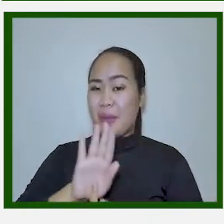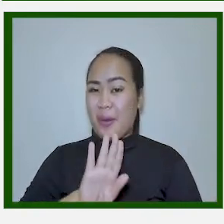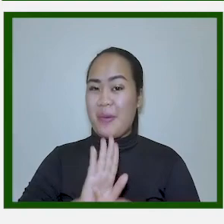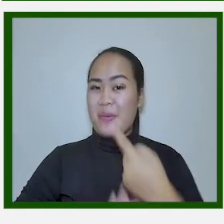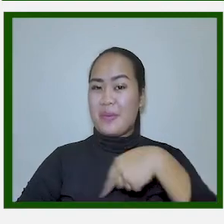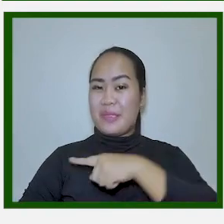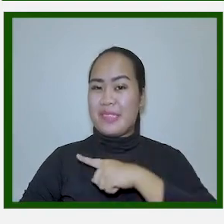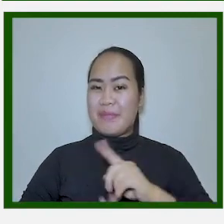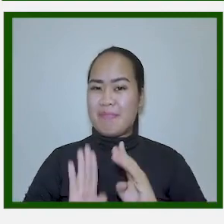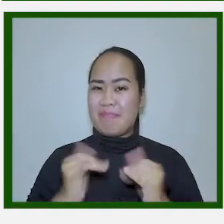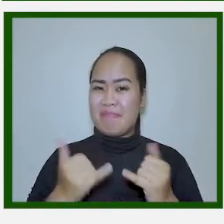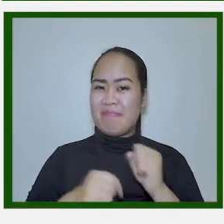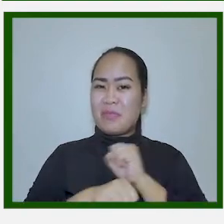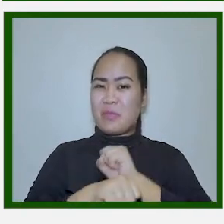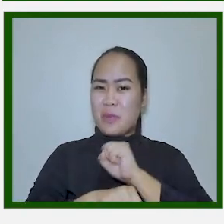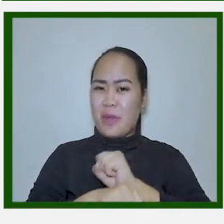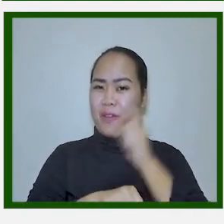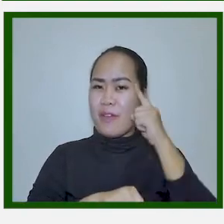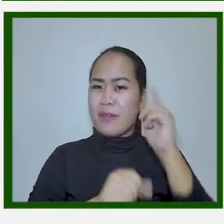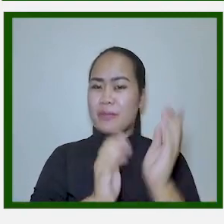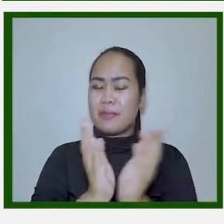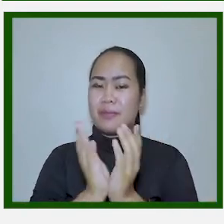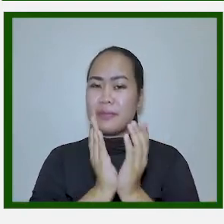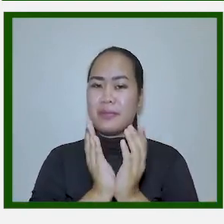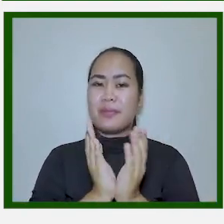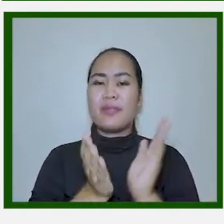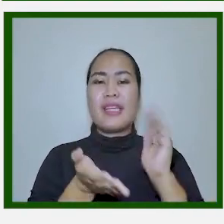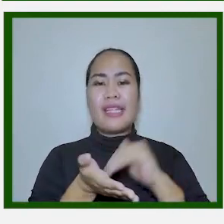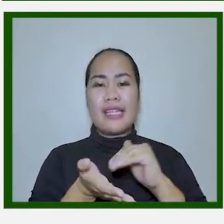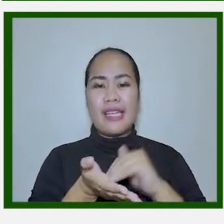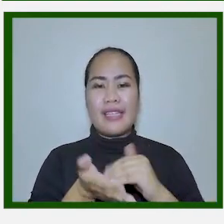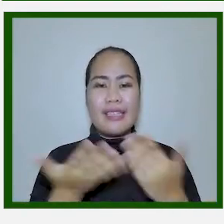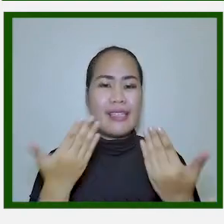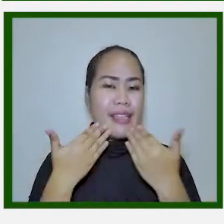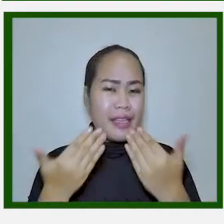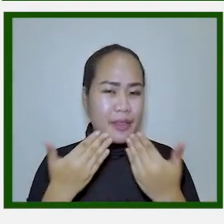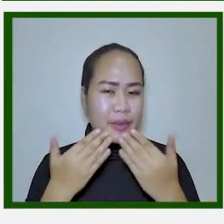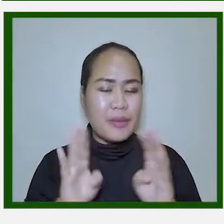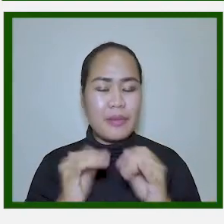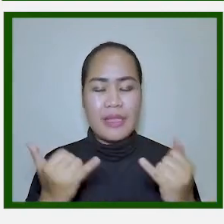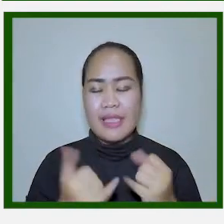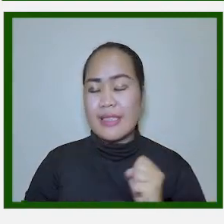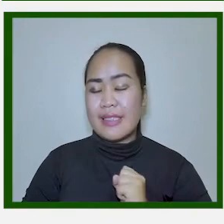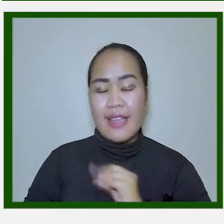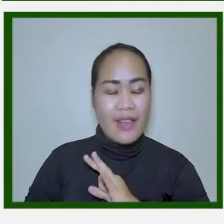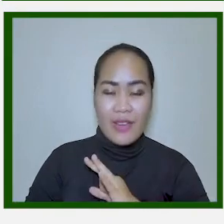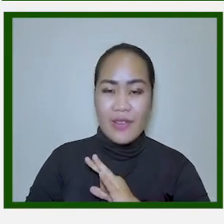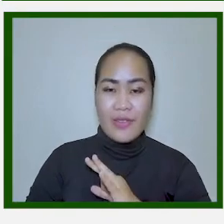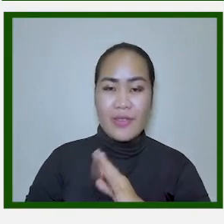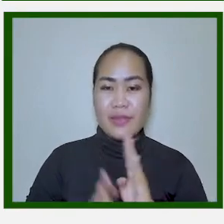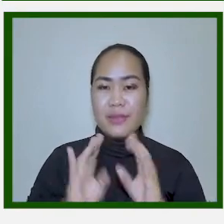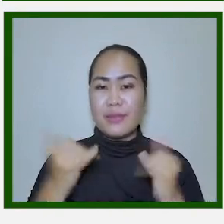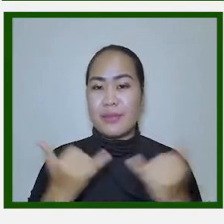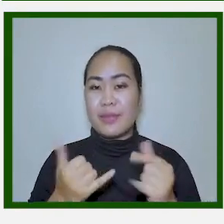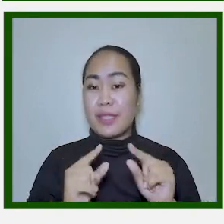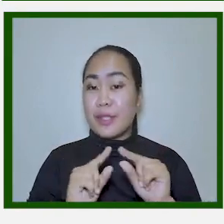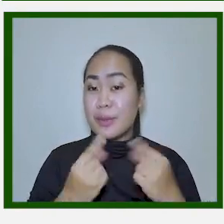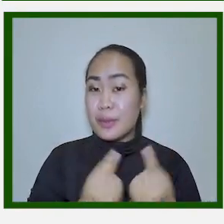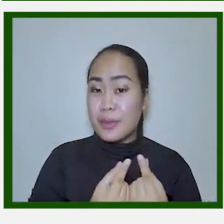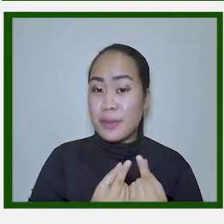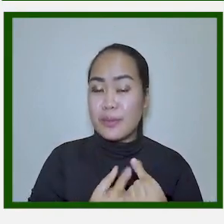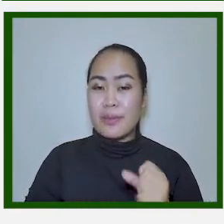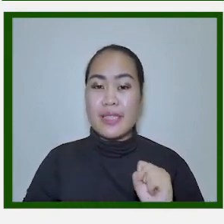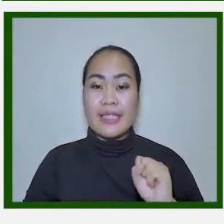mga barangay employees, no, sa ating barangay council, sa ating SK council, sa ating social media team, of course, sa ating mga benefactors